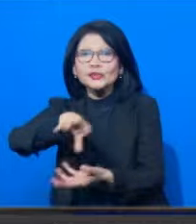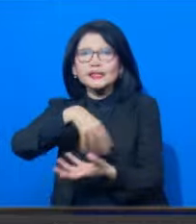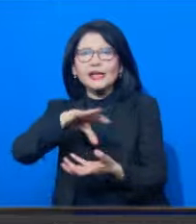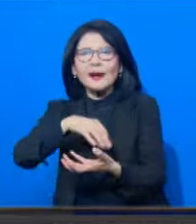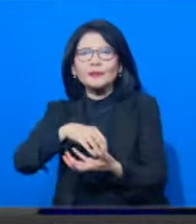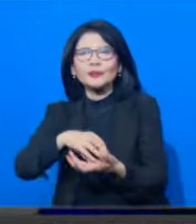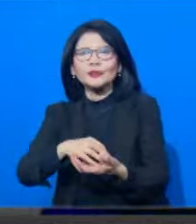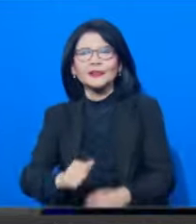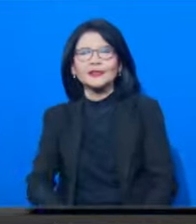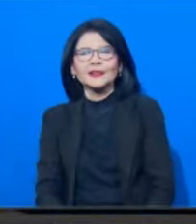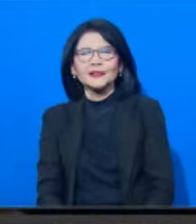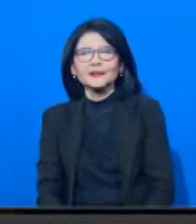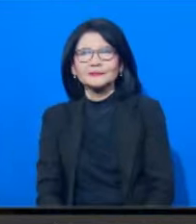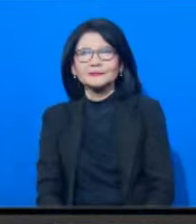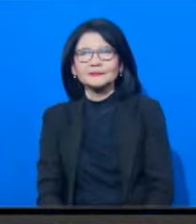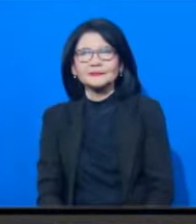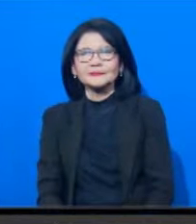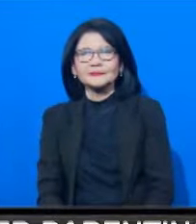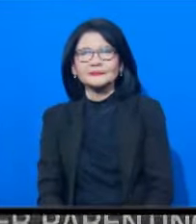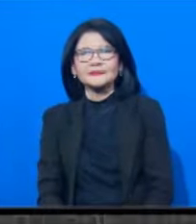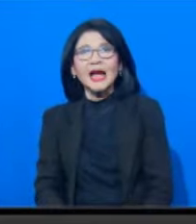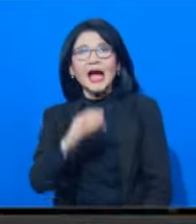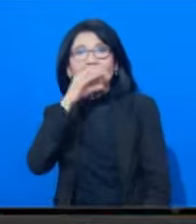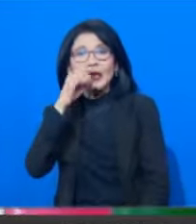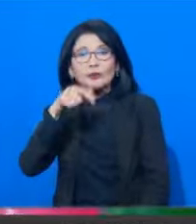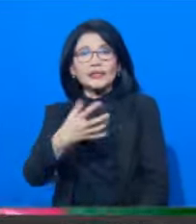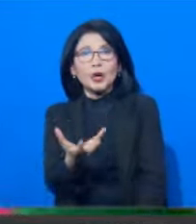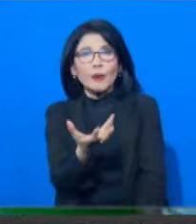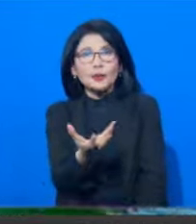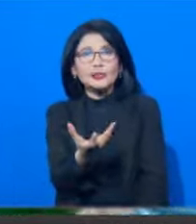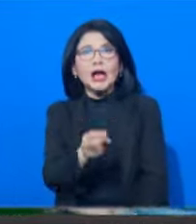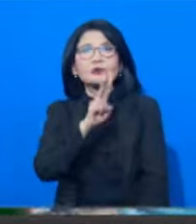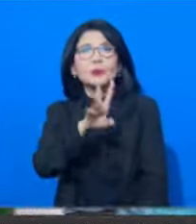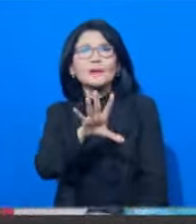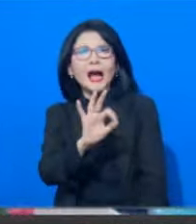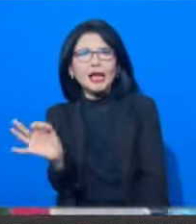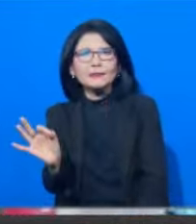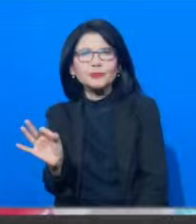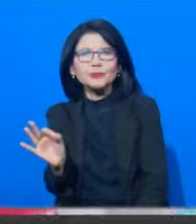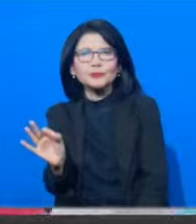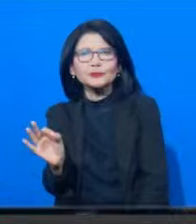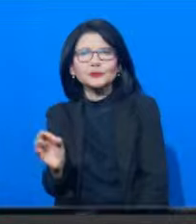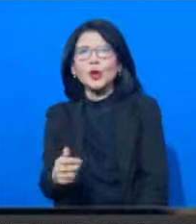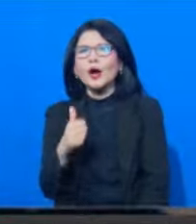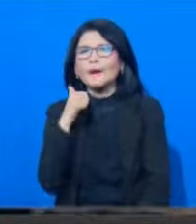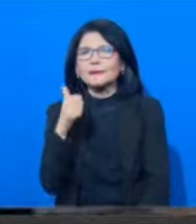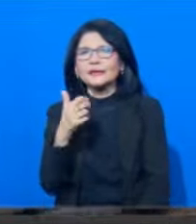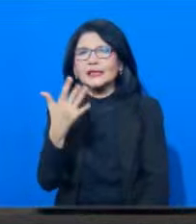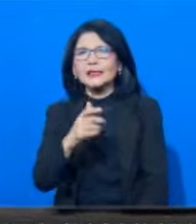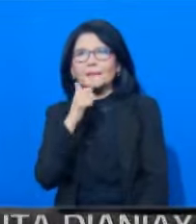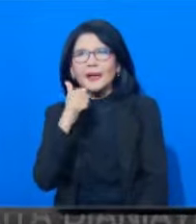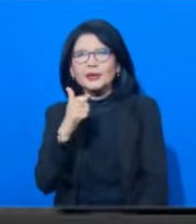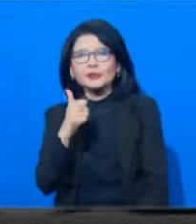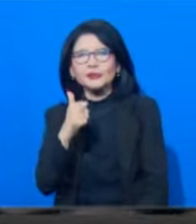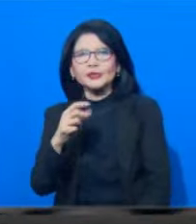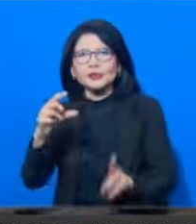Haji Mahfud. Tahu campur yang seporsi dibanderol Rp25.000 ini menjaga kualitasnya dengan sangat ketat. Olahan petis yang menjadi